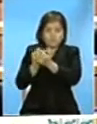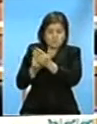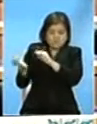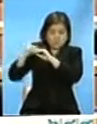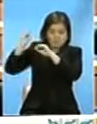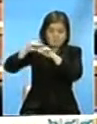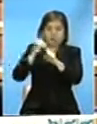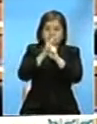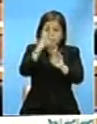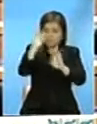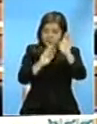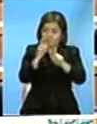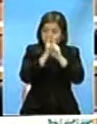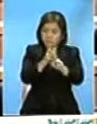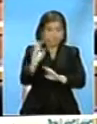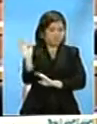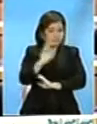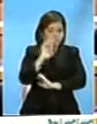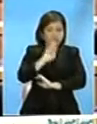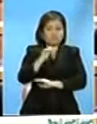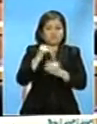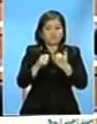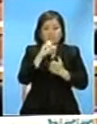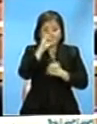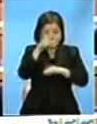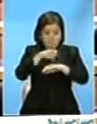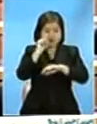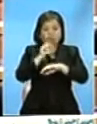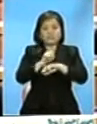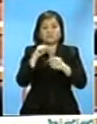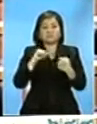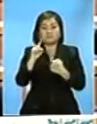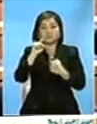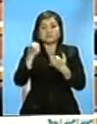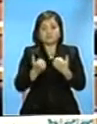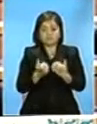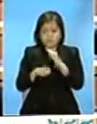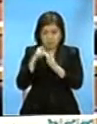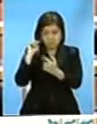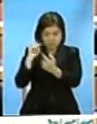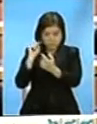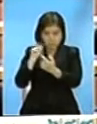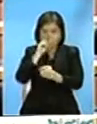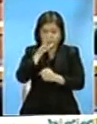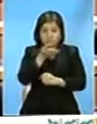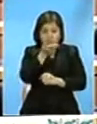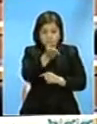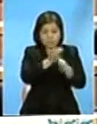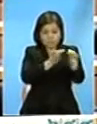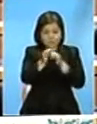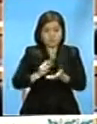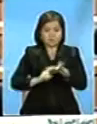ชาธิปไตยไม่ใช่ครับดังนั้นผมจึงกราบเรียนท่านประธานว่าด้วยเหตุนี้ครับผมจึงเห็นว่าผมขอแปรย